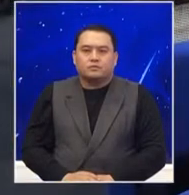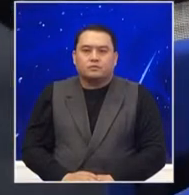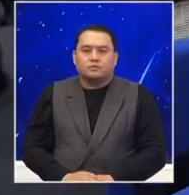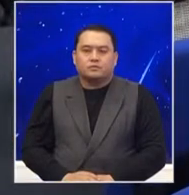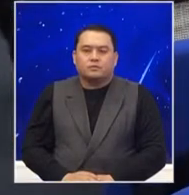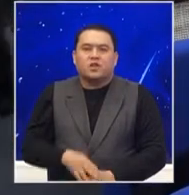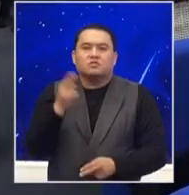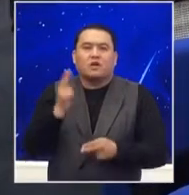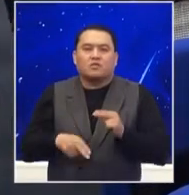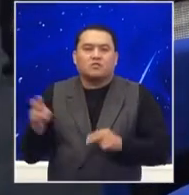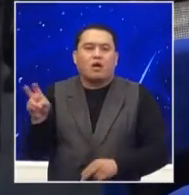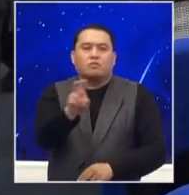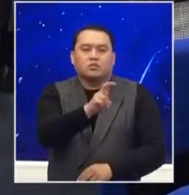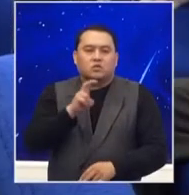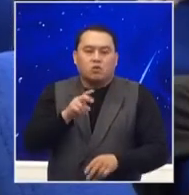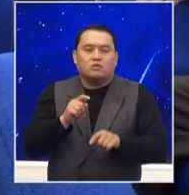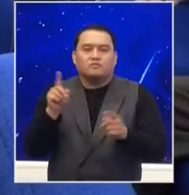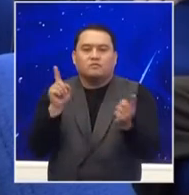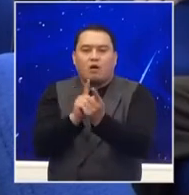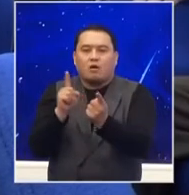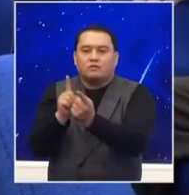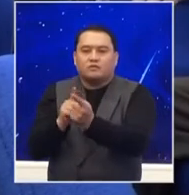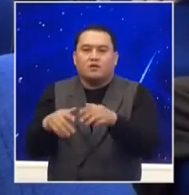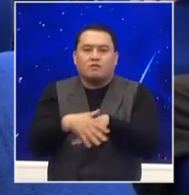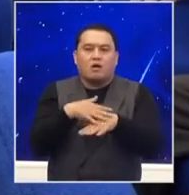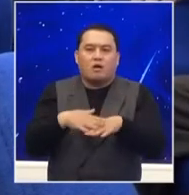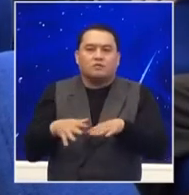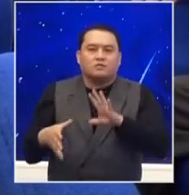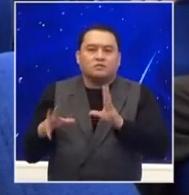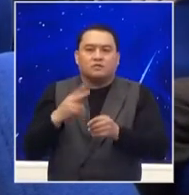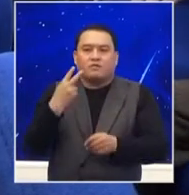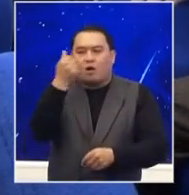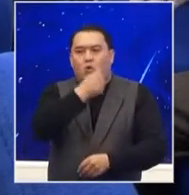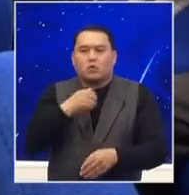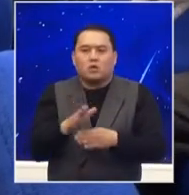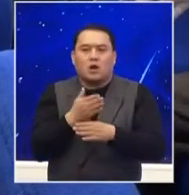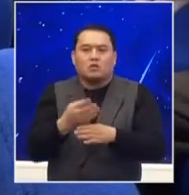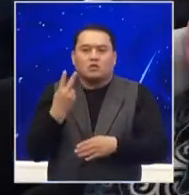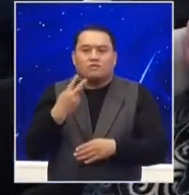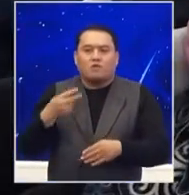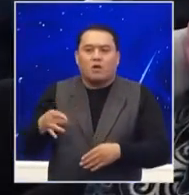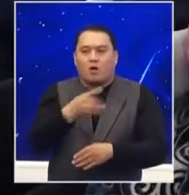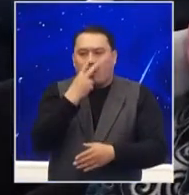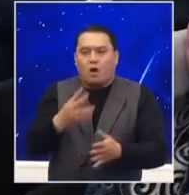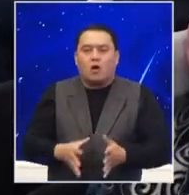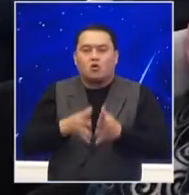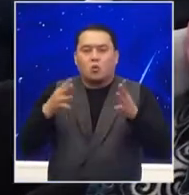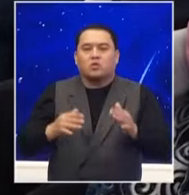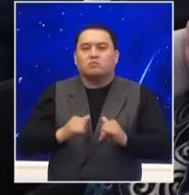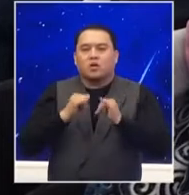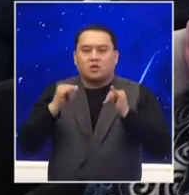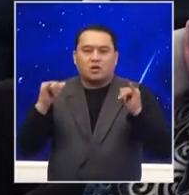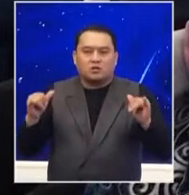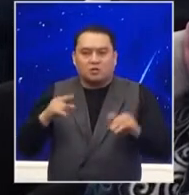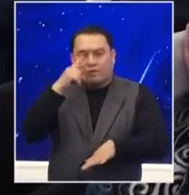В завершение объезда глава региона провел встречу с активом района. В целом, за два года разделения двух районов заметен огромный прогресс,